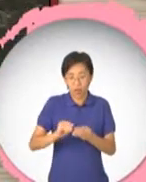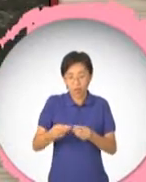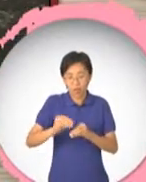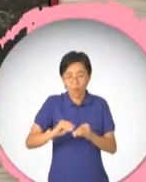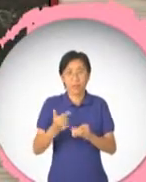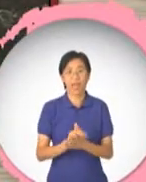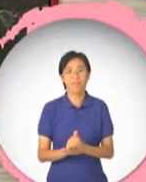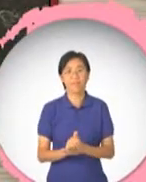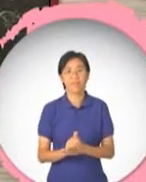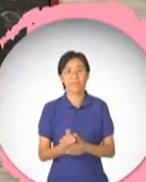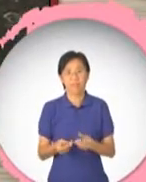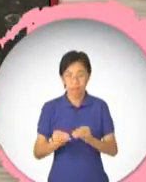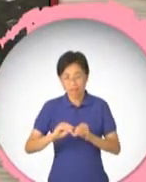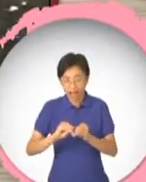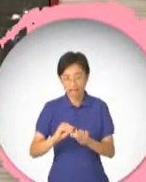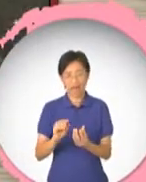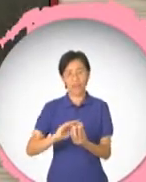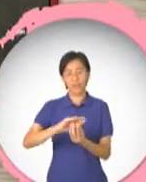พื่อให้ผิวหน้ามันเรียบ